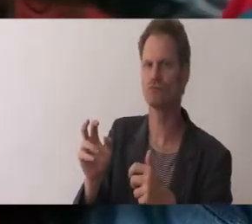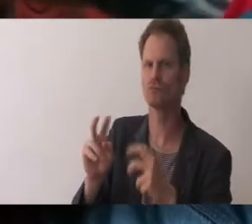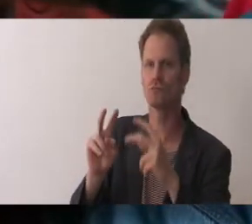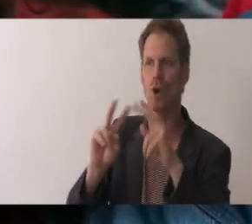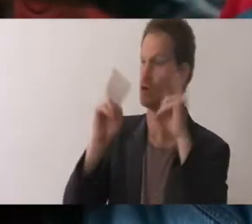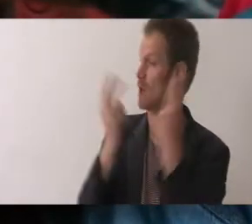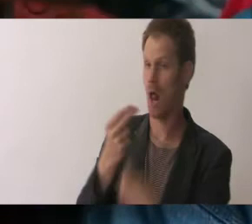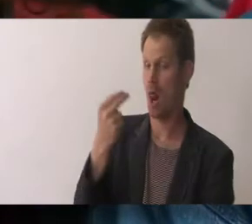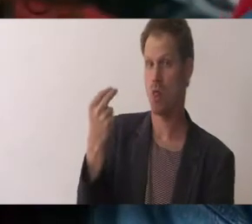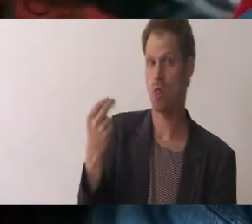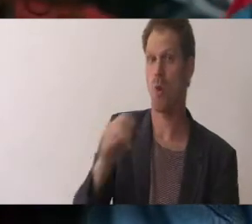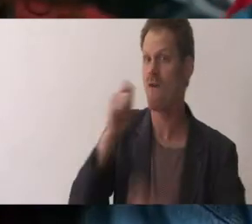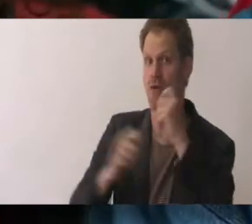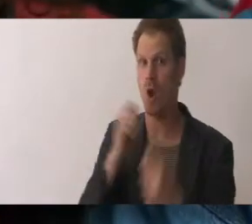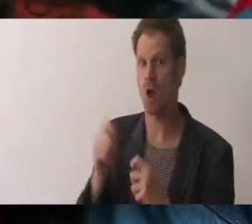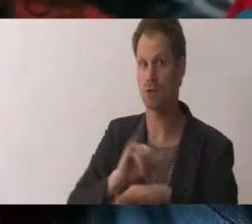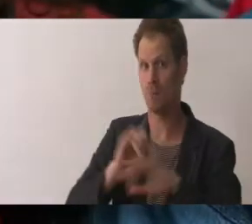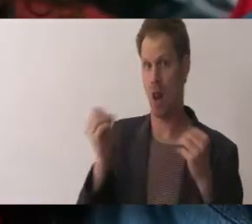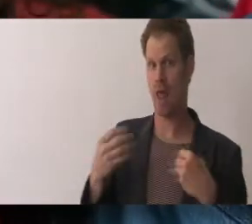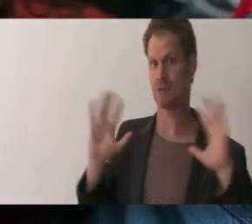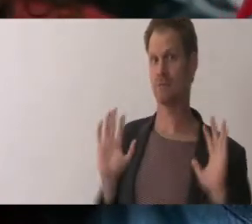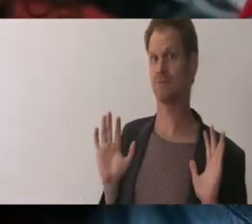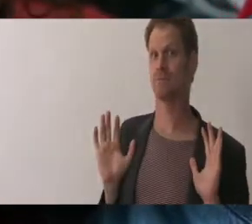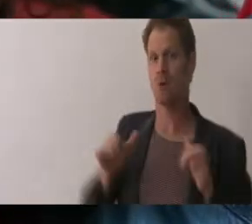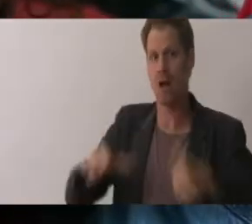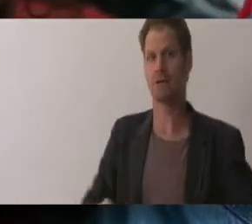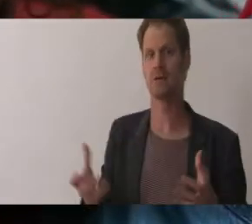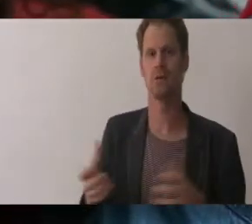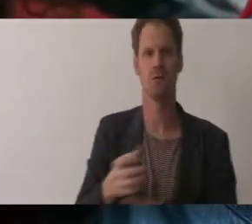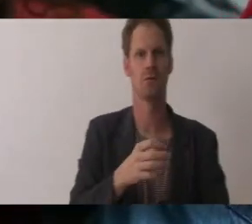jamais. On est non-violente, on le restera toujours, bien sûr.